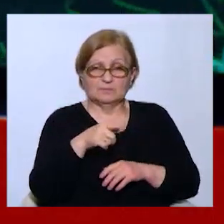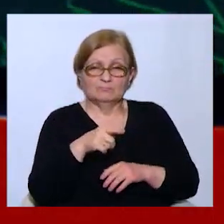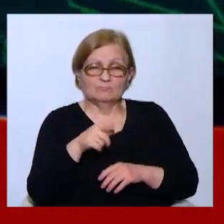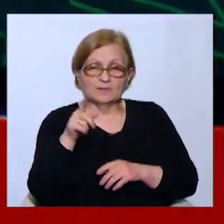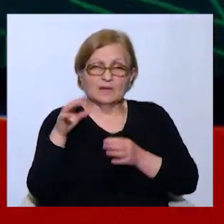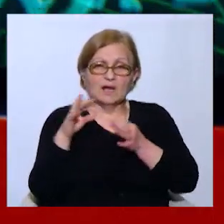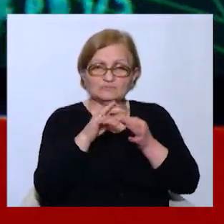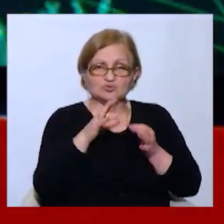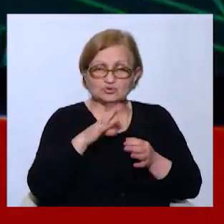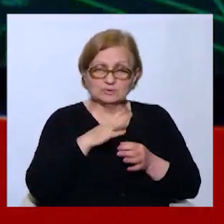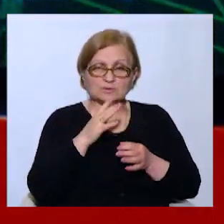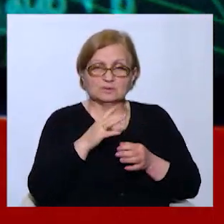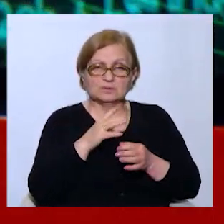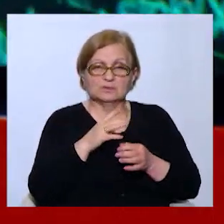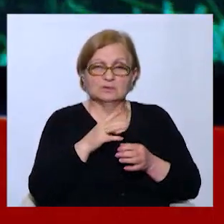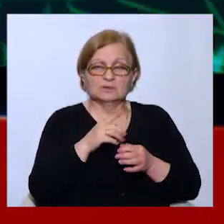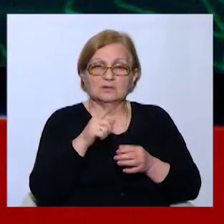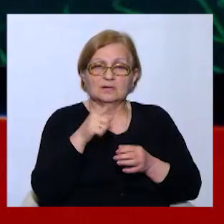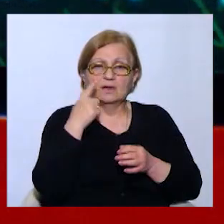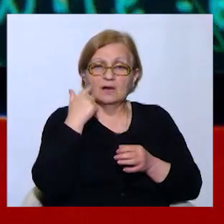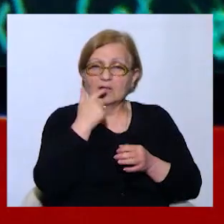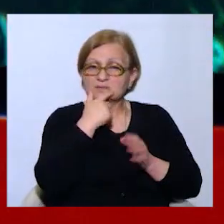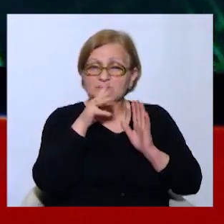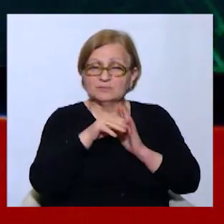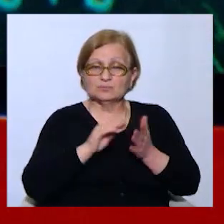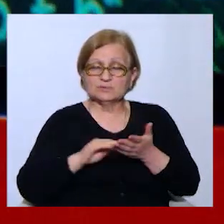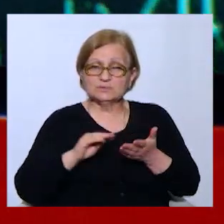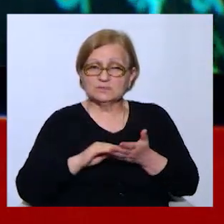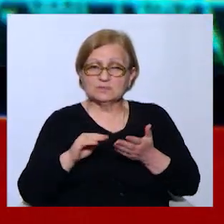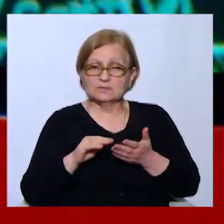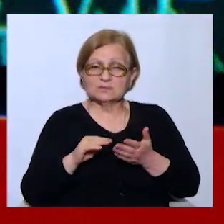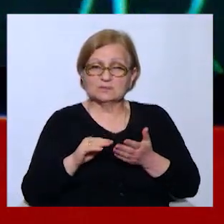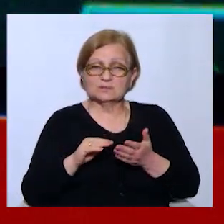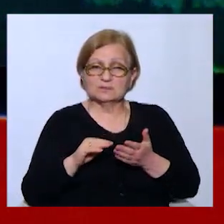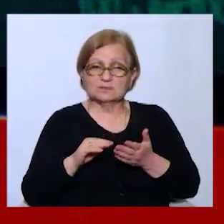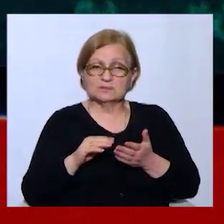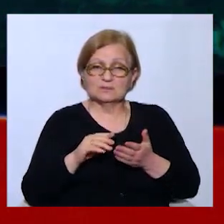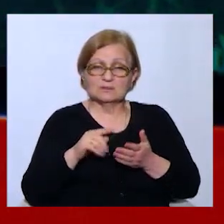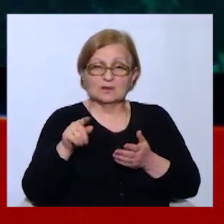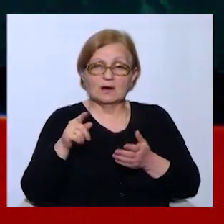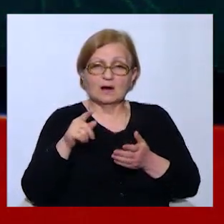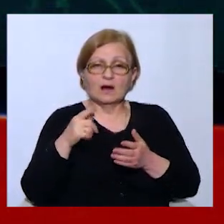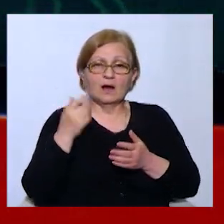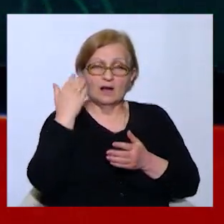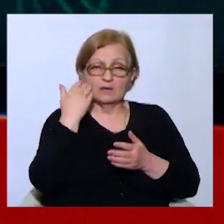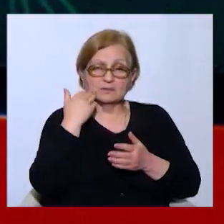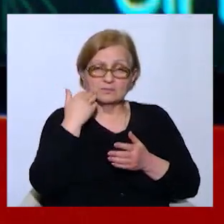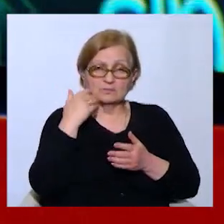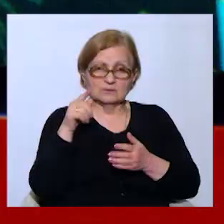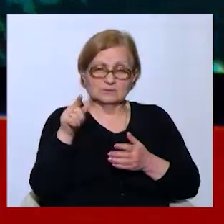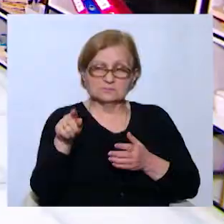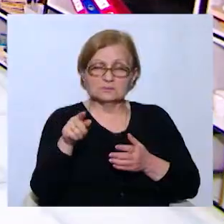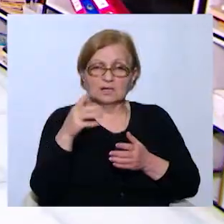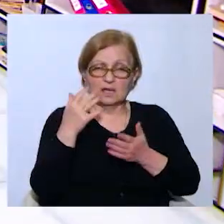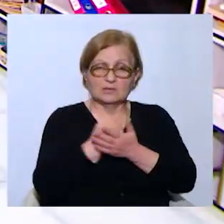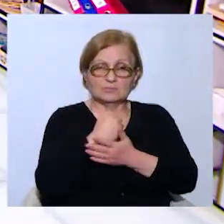შორის კავშირი. და ამ ესპანურ ნაწერებში, ესპანელებმა არაბულ ნაწერებში რაღაცა სიმბოლო